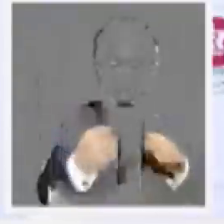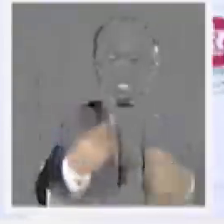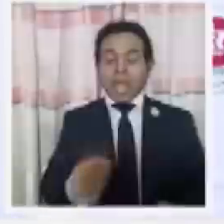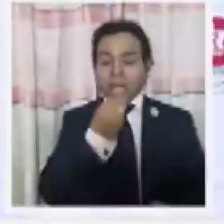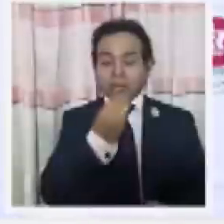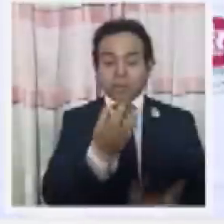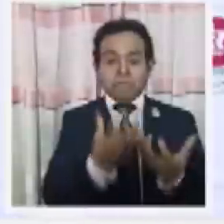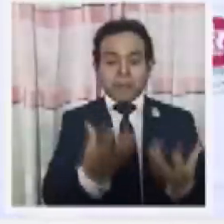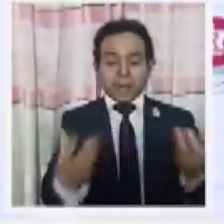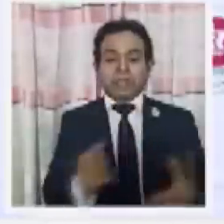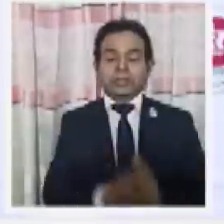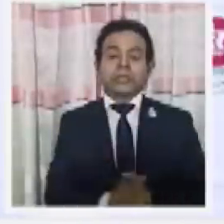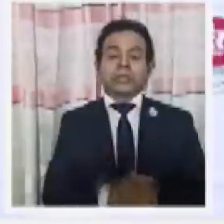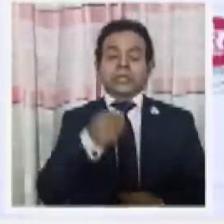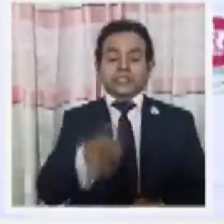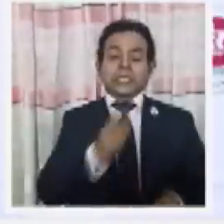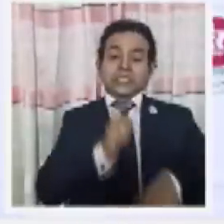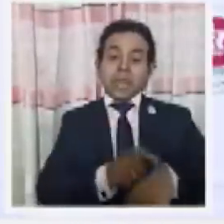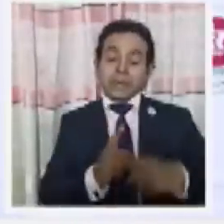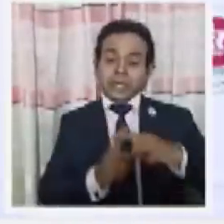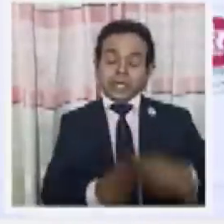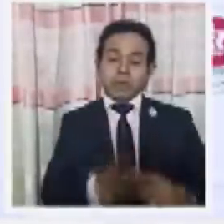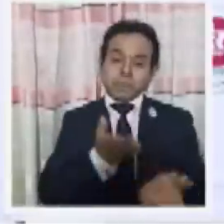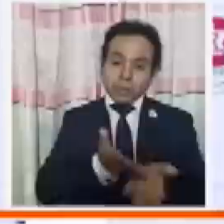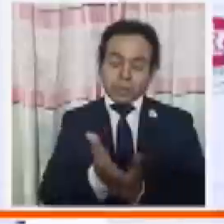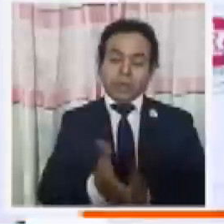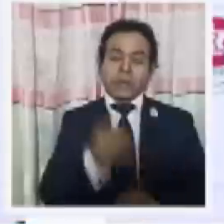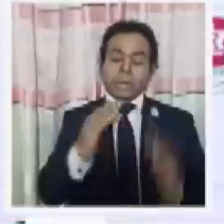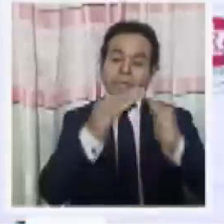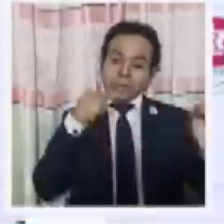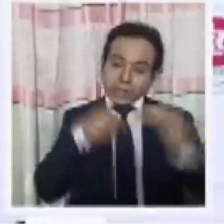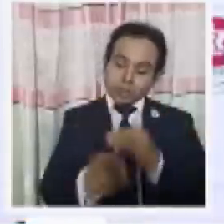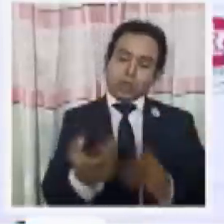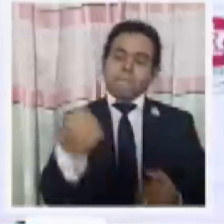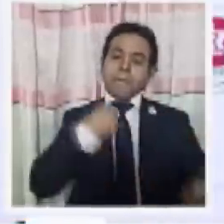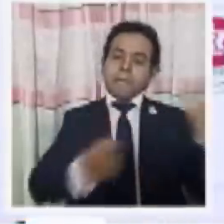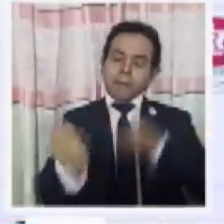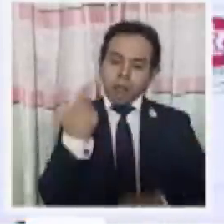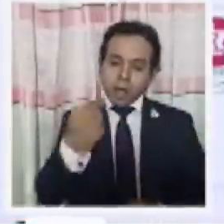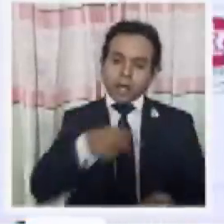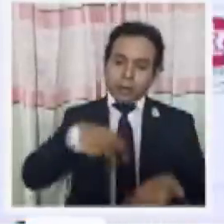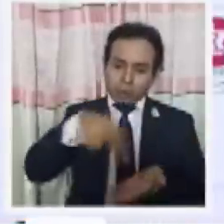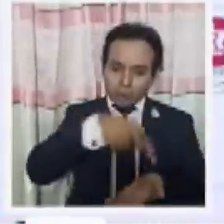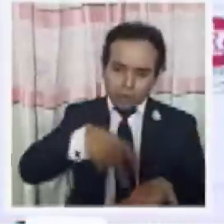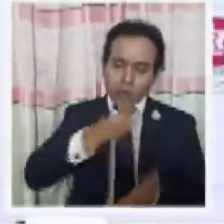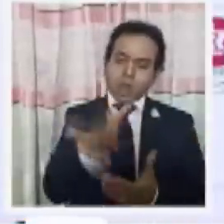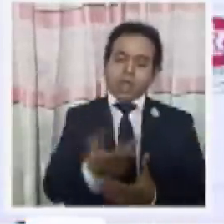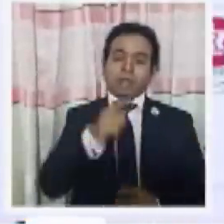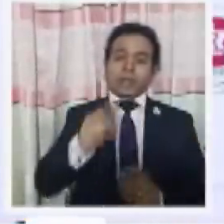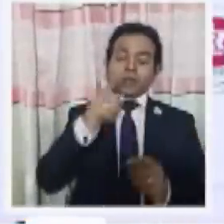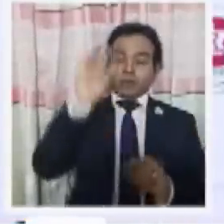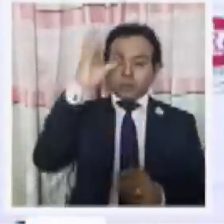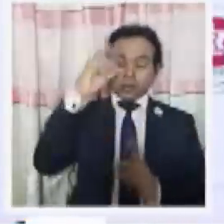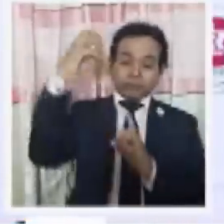সদস্যকে সুরক্ষিত রাখুন। স্বাস্থ্যকর জীবনযাপন করুন, স্বাস্থ্যকর খাদ্য গ্রহণ করুন। স্বাস্থ্যকর জীবনযাপন করতে হলে